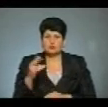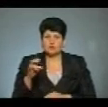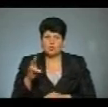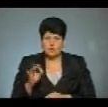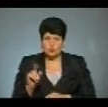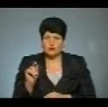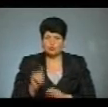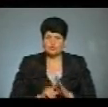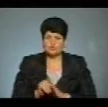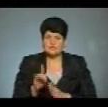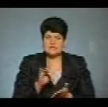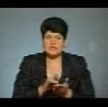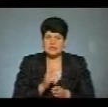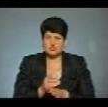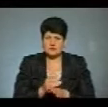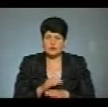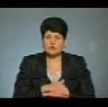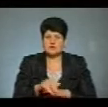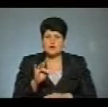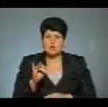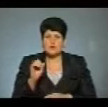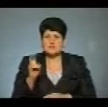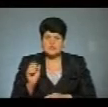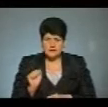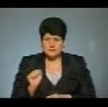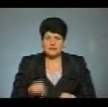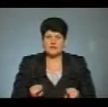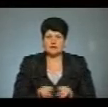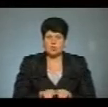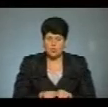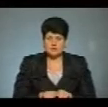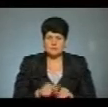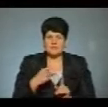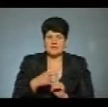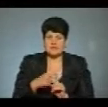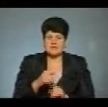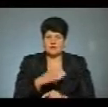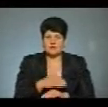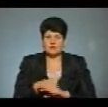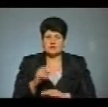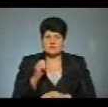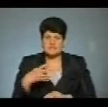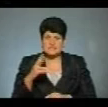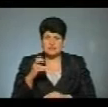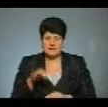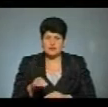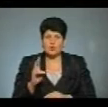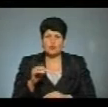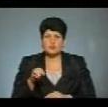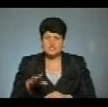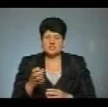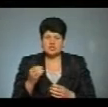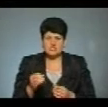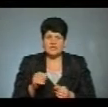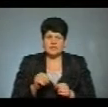з понеділка приступають до центральної частини, це вулиця Руська. А також перехрестя 15 квітня Купчинську, де буде, крім ремонту,